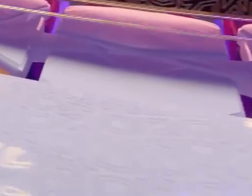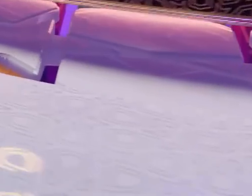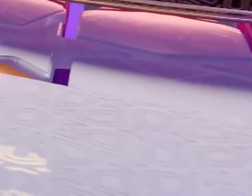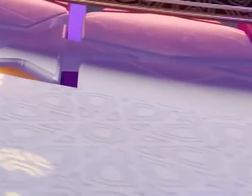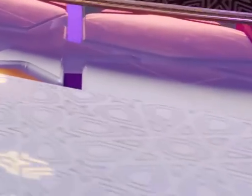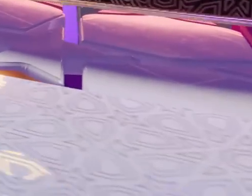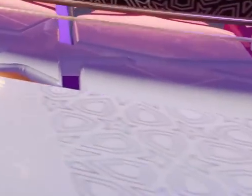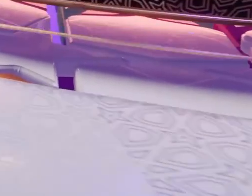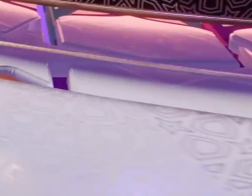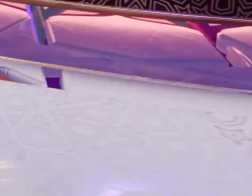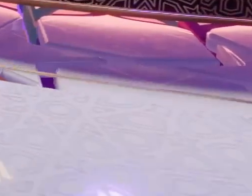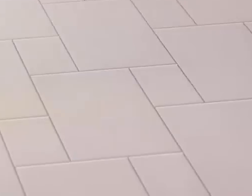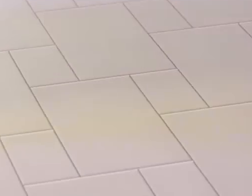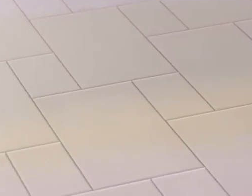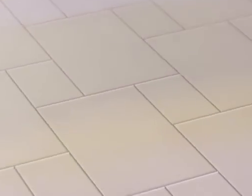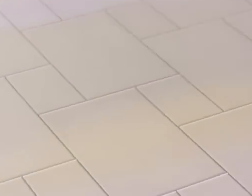واجعله لنا